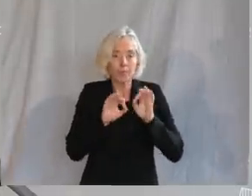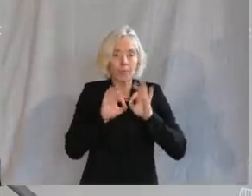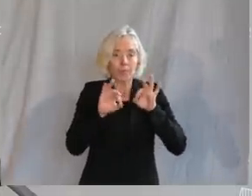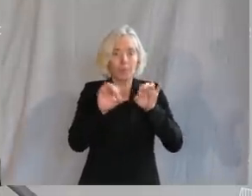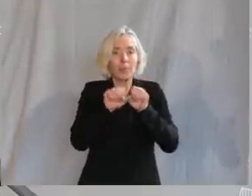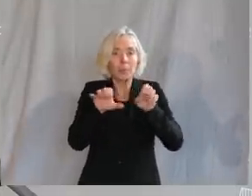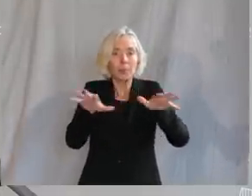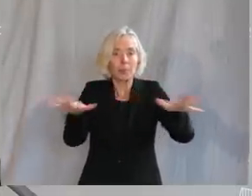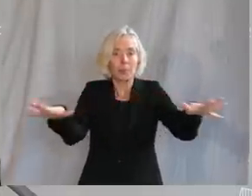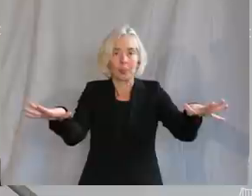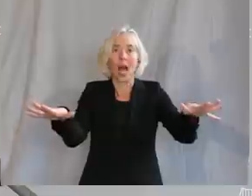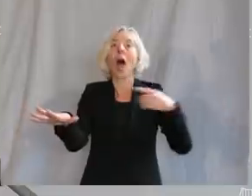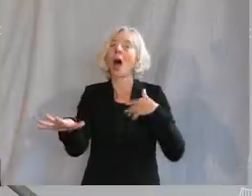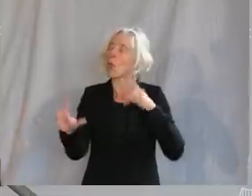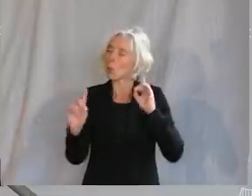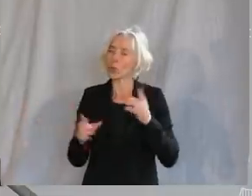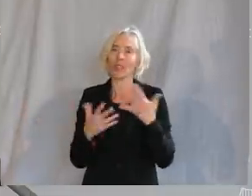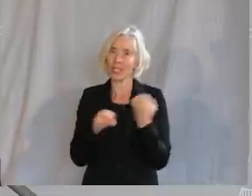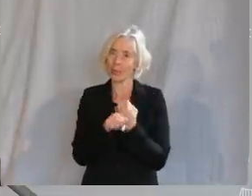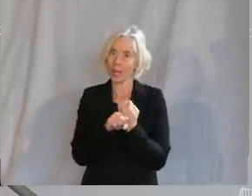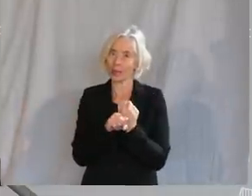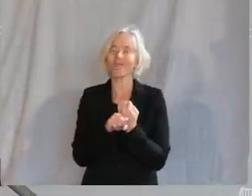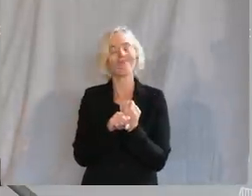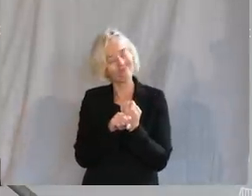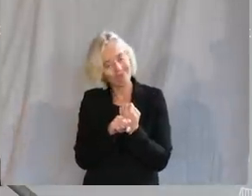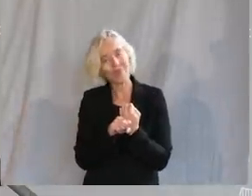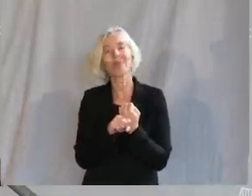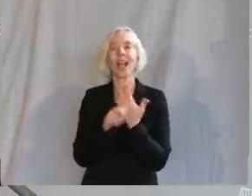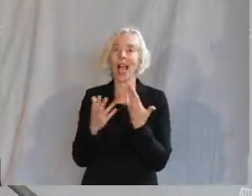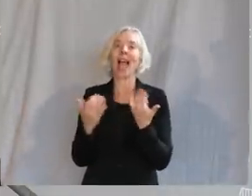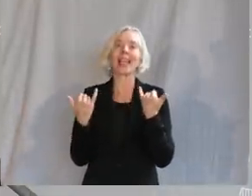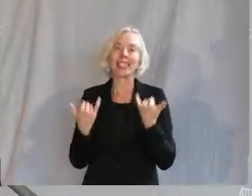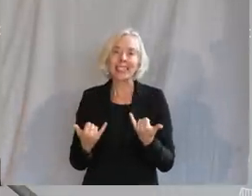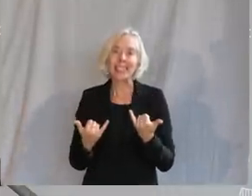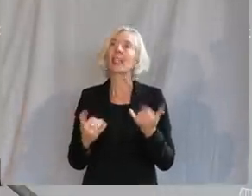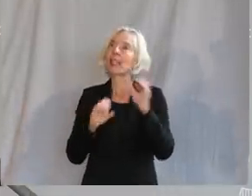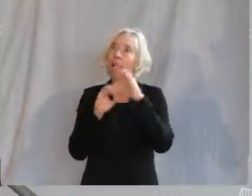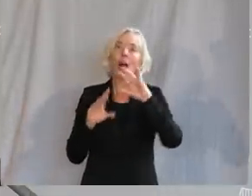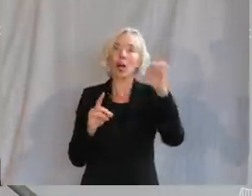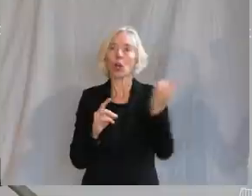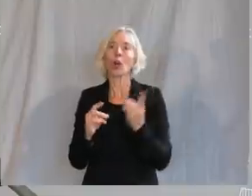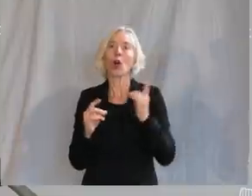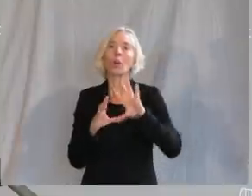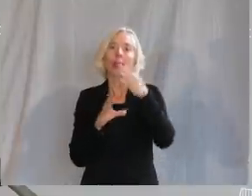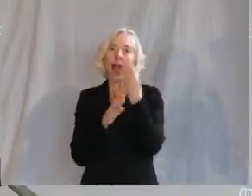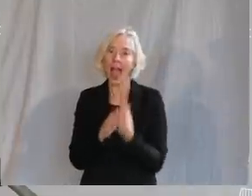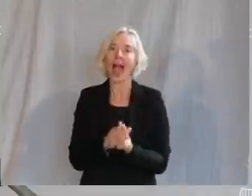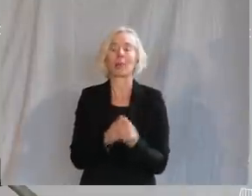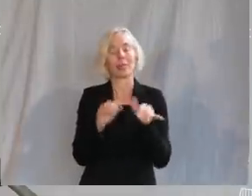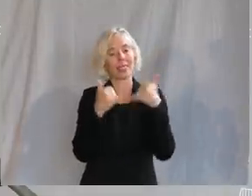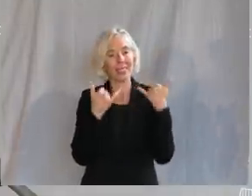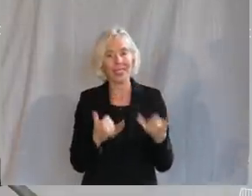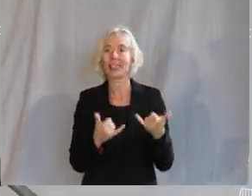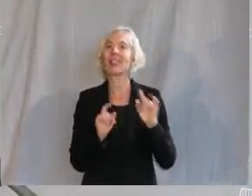dem entgegenzuwirken, die Zahl der Kontakte trotz Beginns der kalten Jahreszeit und der damit verbundenen Verlegung vieler